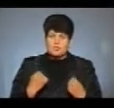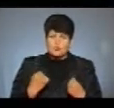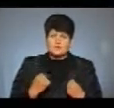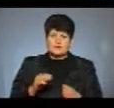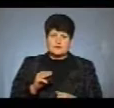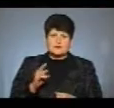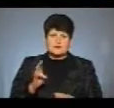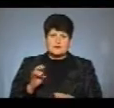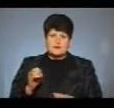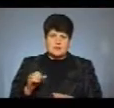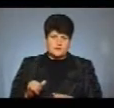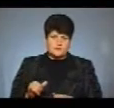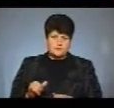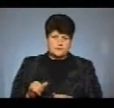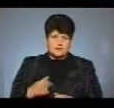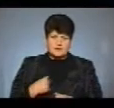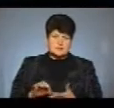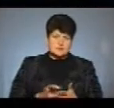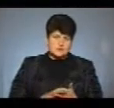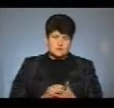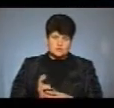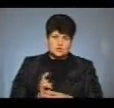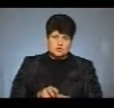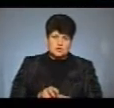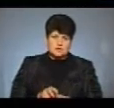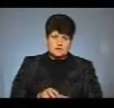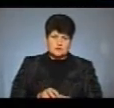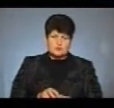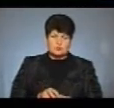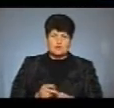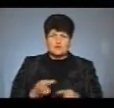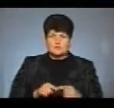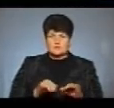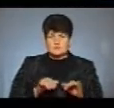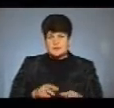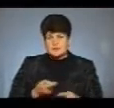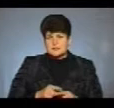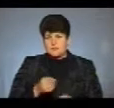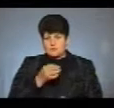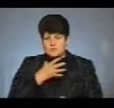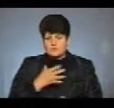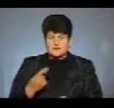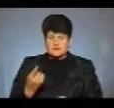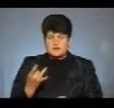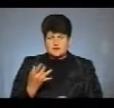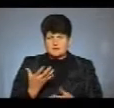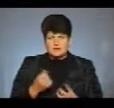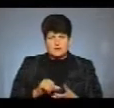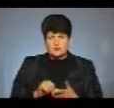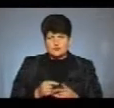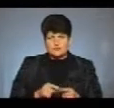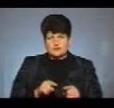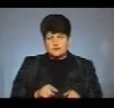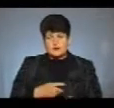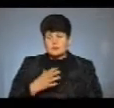ТНЕУ. І я зразу долучилася до флешмобу, тому що мені це подобається. Вже не перший раз беру участь в такому, я